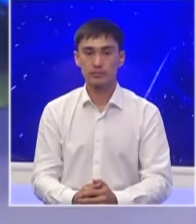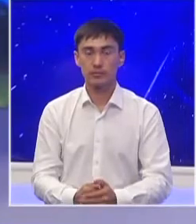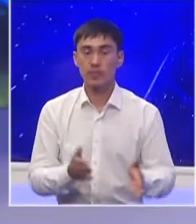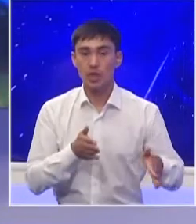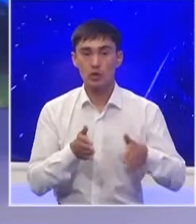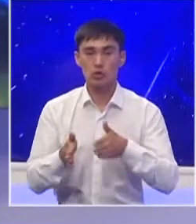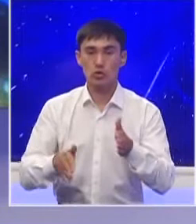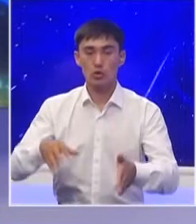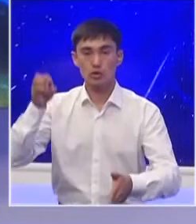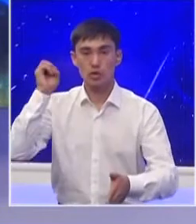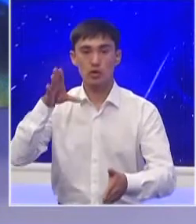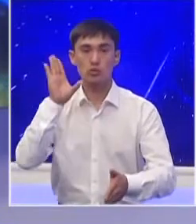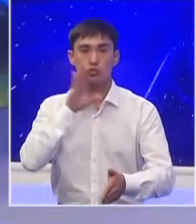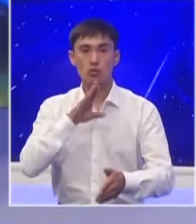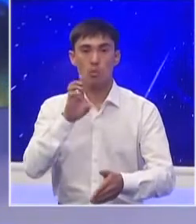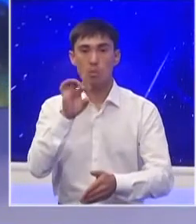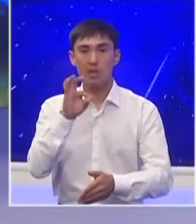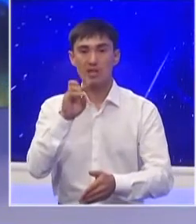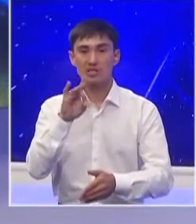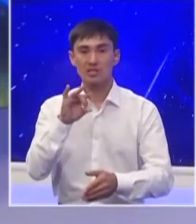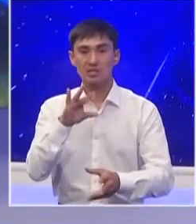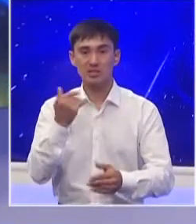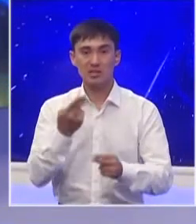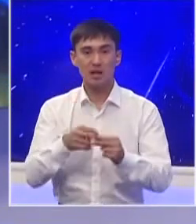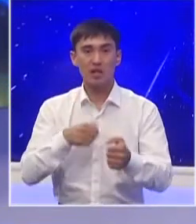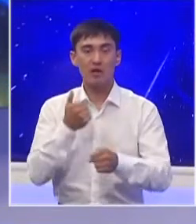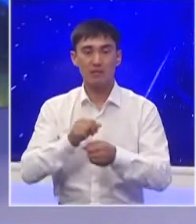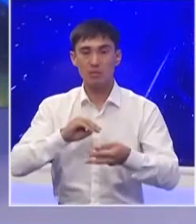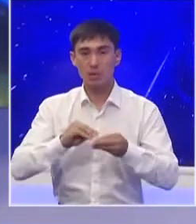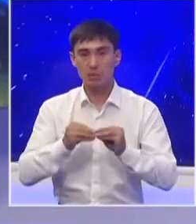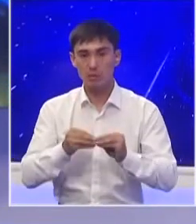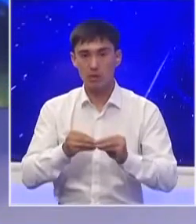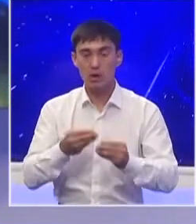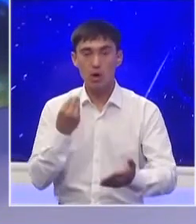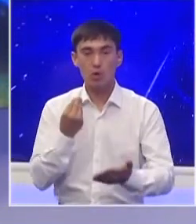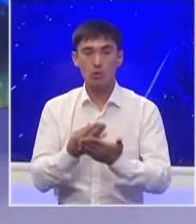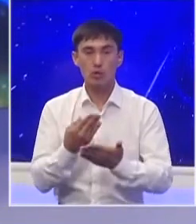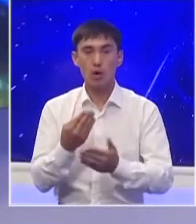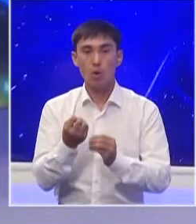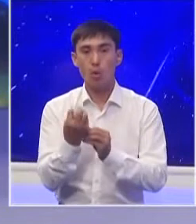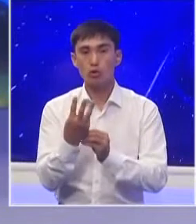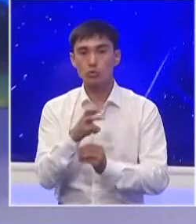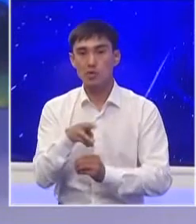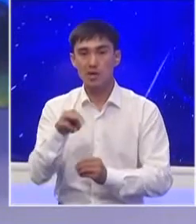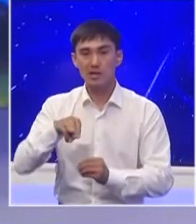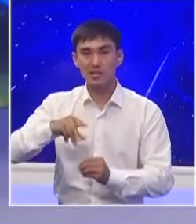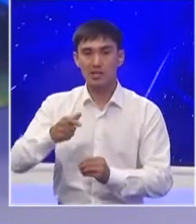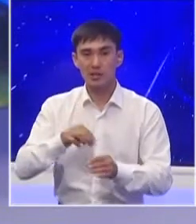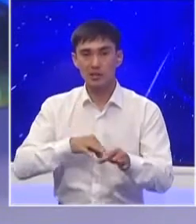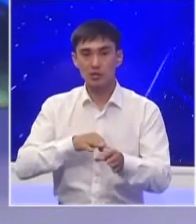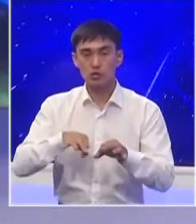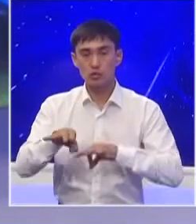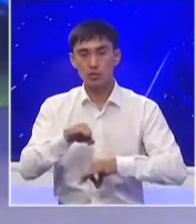Жол, жарық, су. Балқаштың бағын байлап тұрған басты мәселелер осы. Құны 13 миллиард теңге болатын жобаны іске асырса,